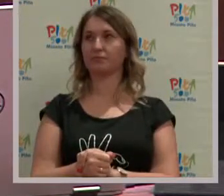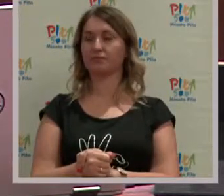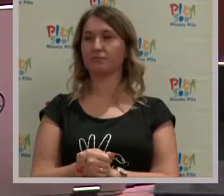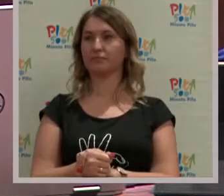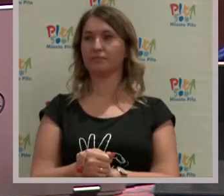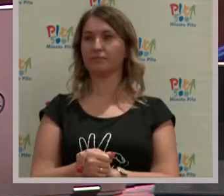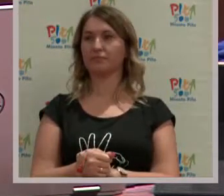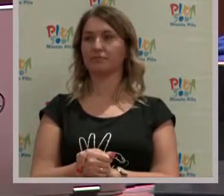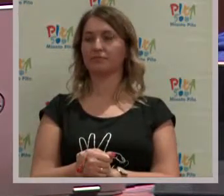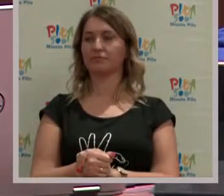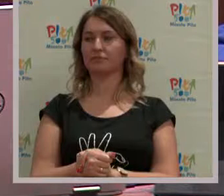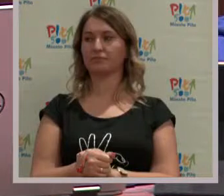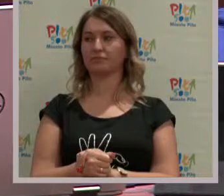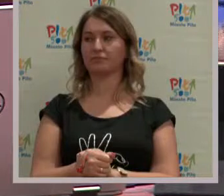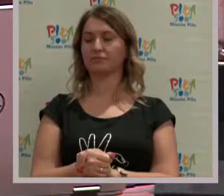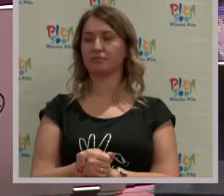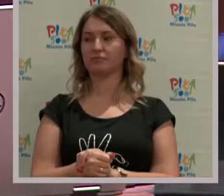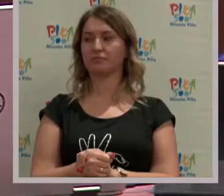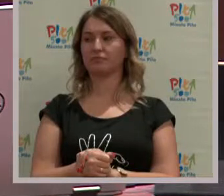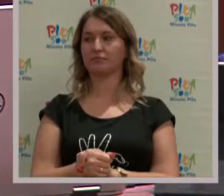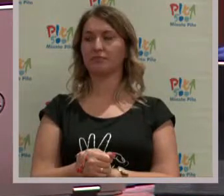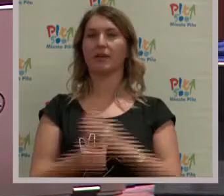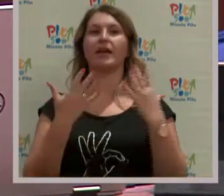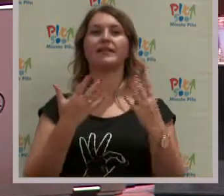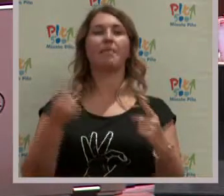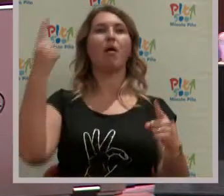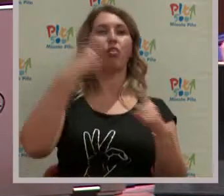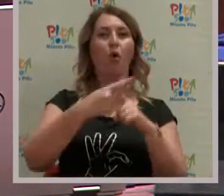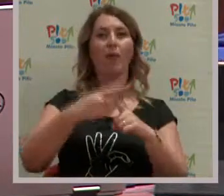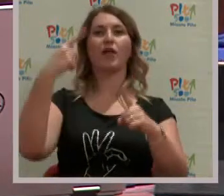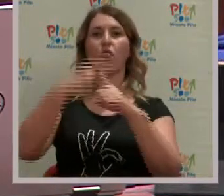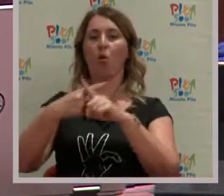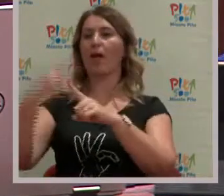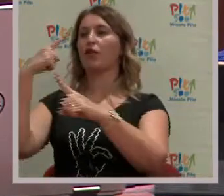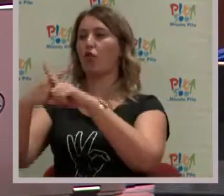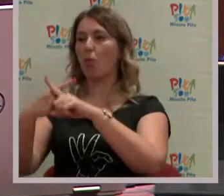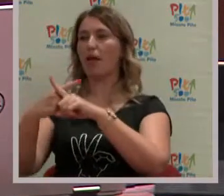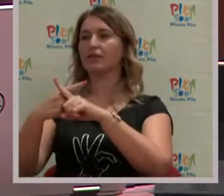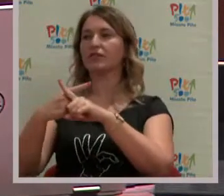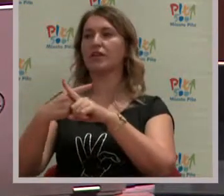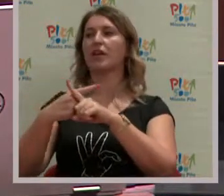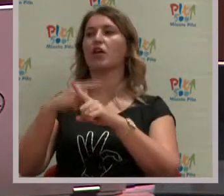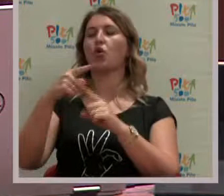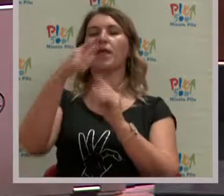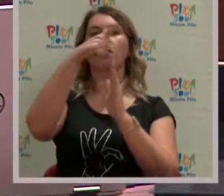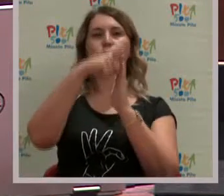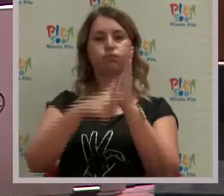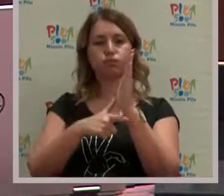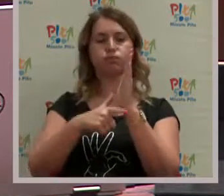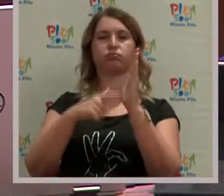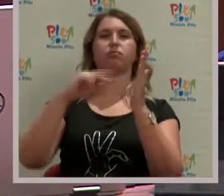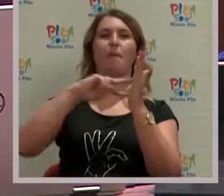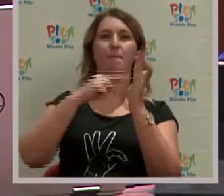uchwały chodzi o to żeby dodać do naszego planu pracy sesję 16 października